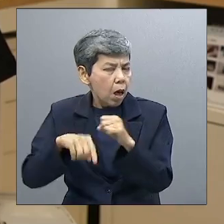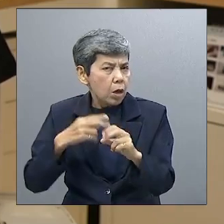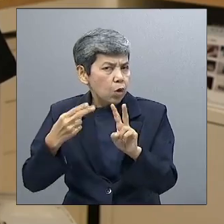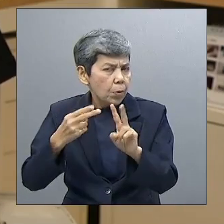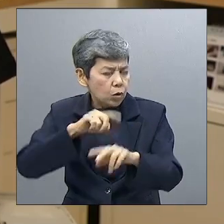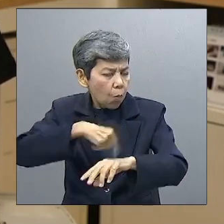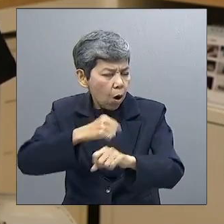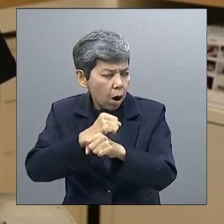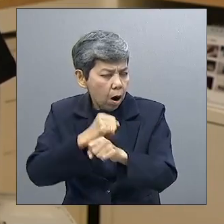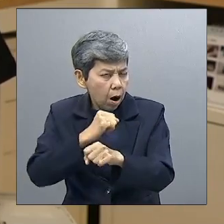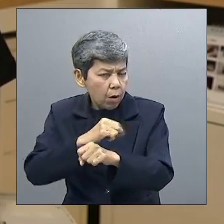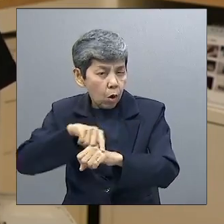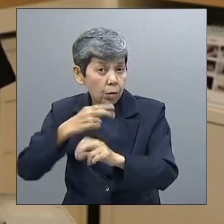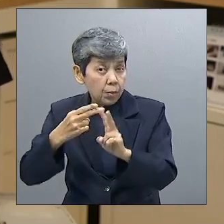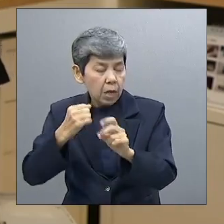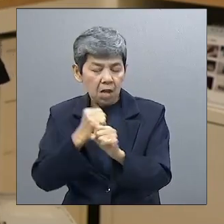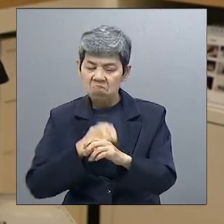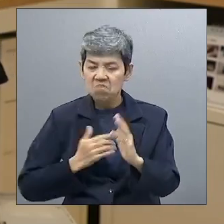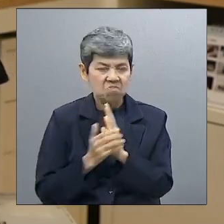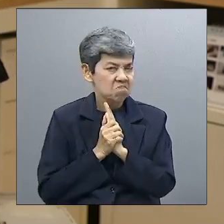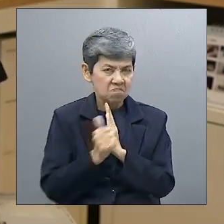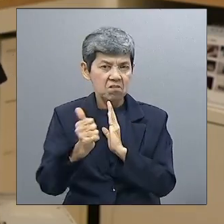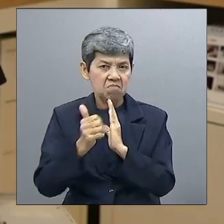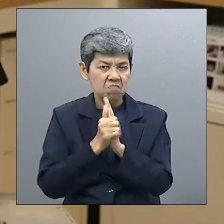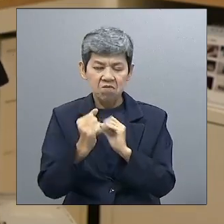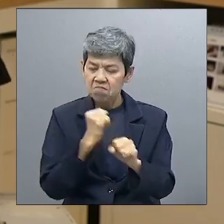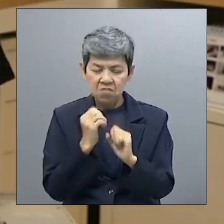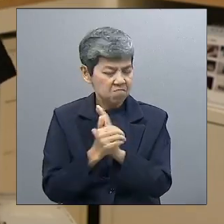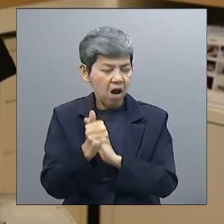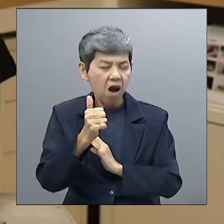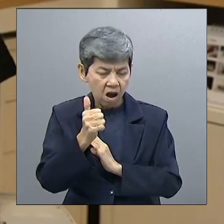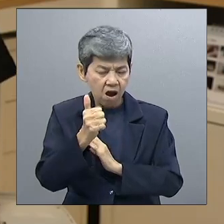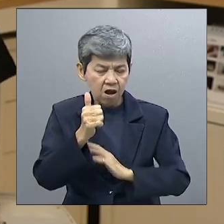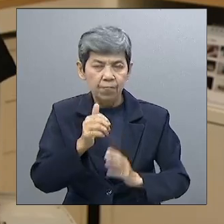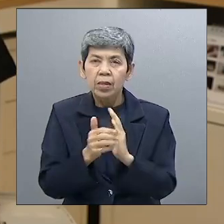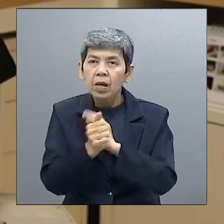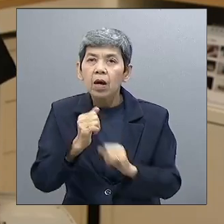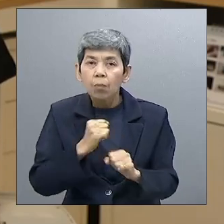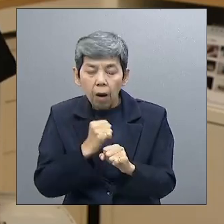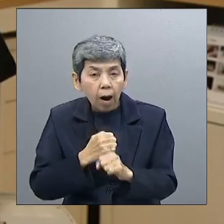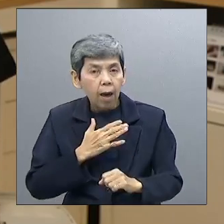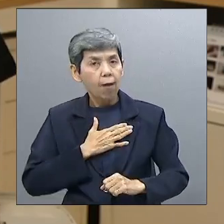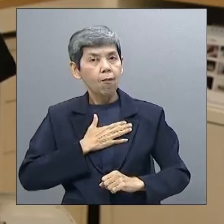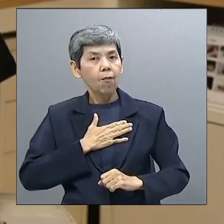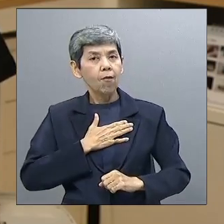เมื่อไหร่ที่เราทำครบ 20,000 ชั่วโมงเนี่ยเราจะเป็นผู้เชี่ยวชาญเราจะเป็นผู้ชำนาญทางด้านนั้นแล้วเมื่อถึงเวลานั้น